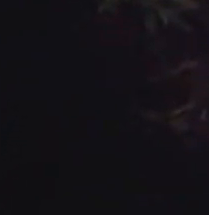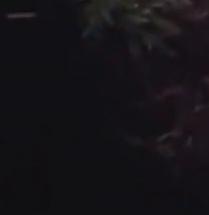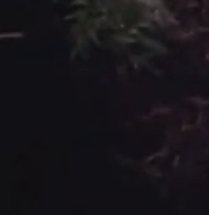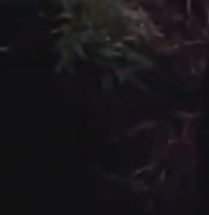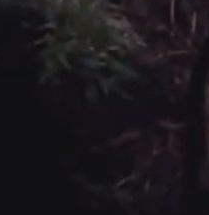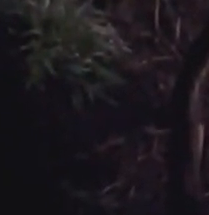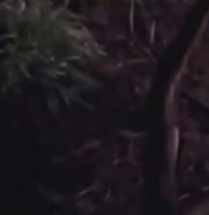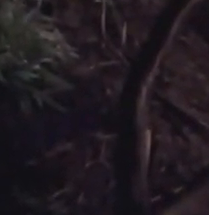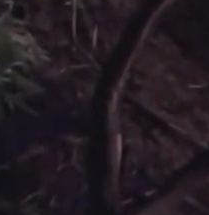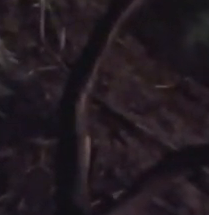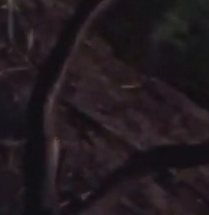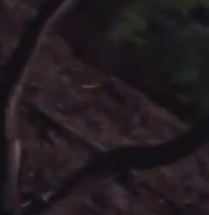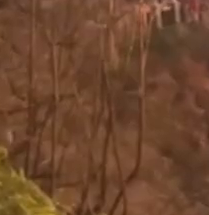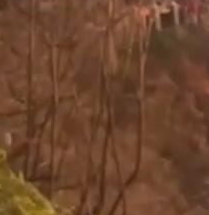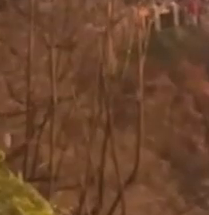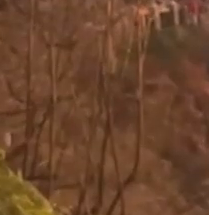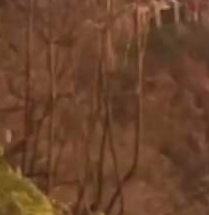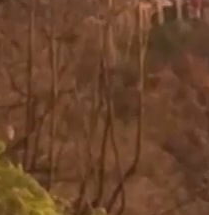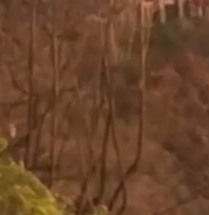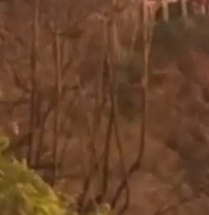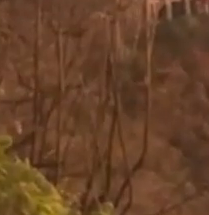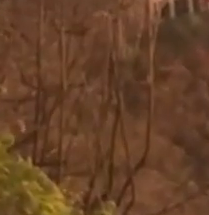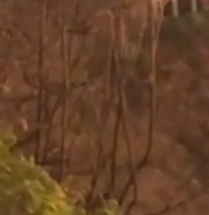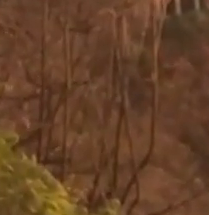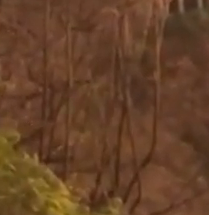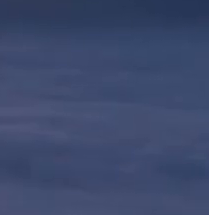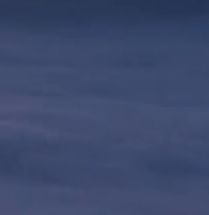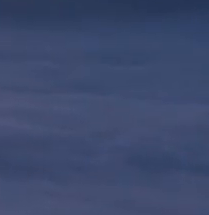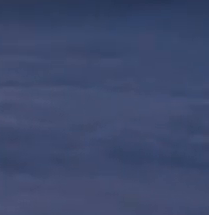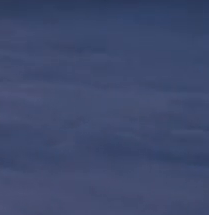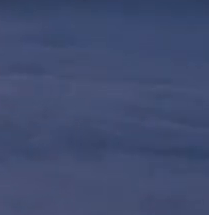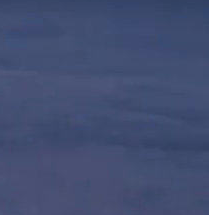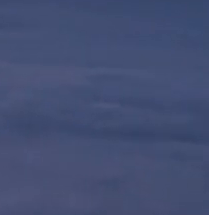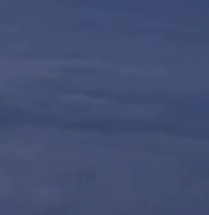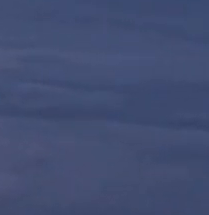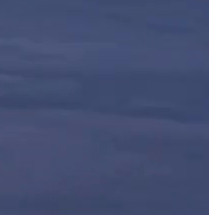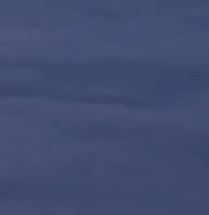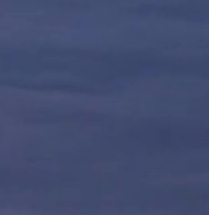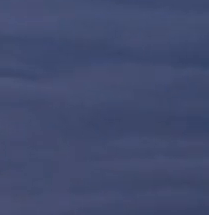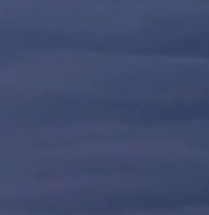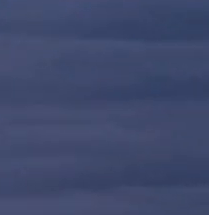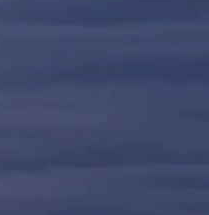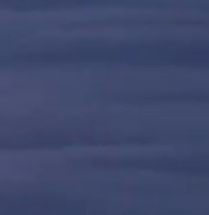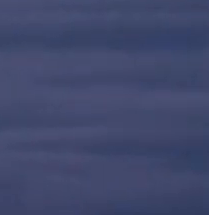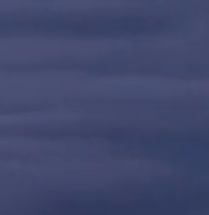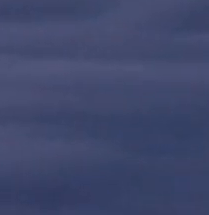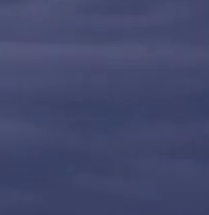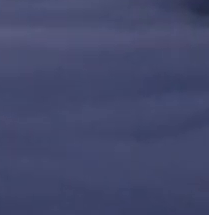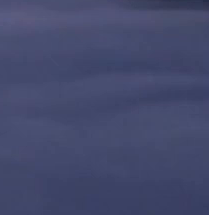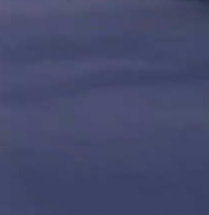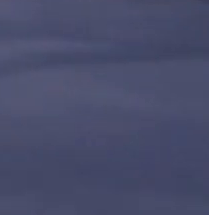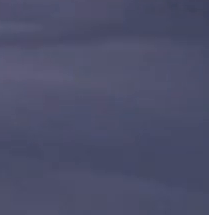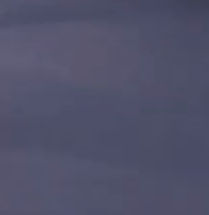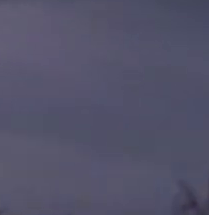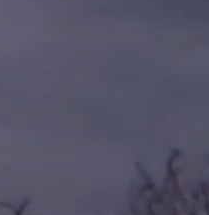dini hari untuk berburu matahari terbit di akhir tahun dari kawasan Bromo. Selain itu, para wisatawan juga menyaksikan lautan